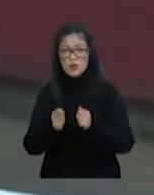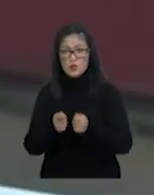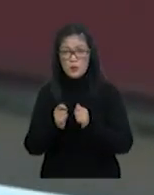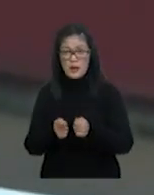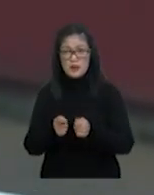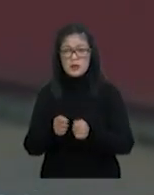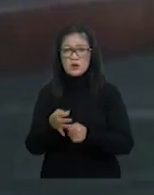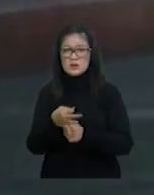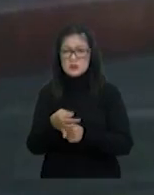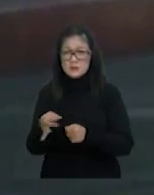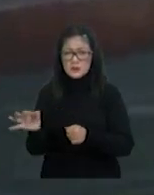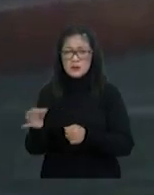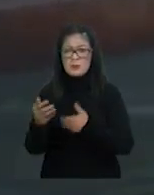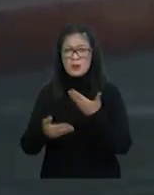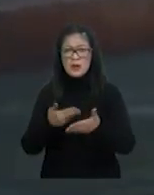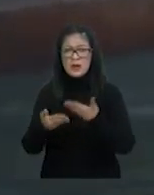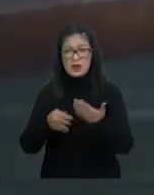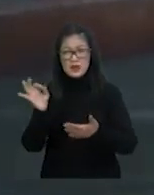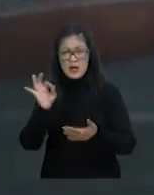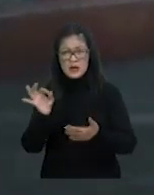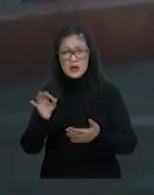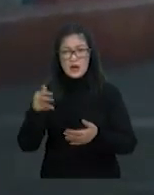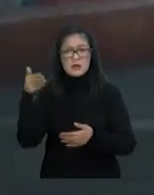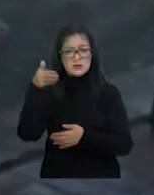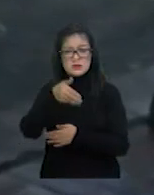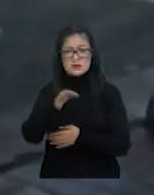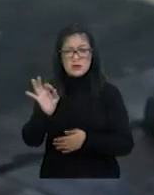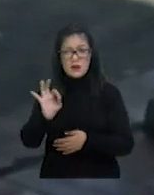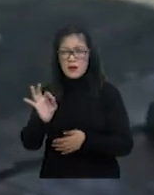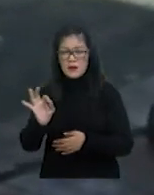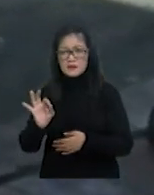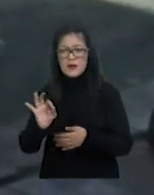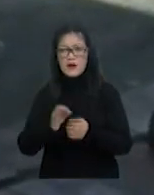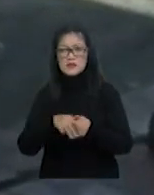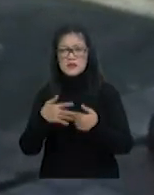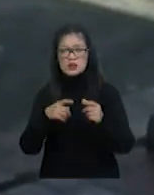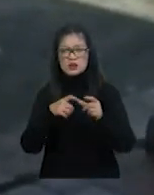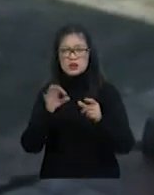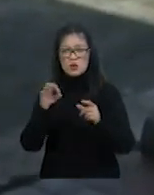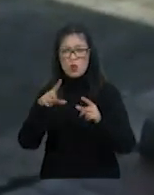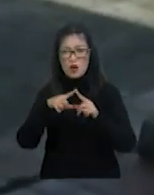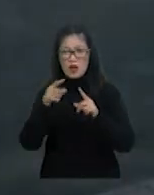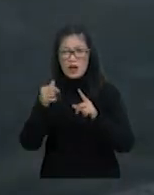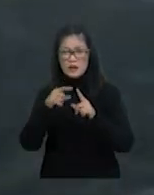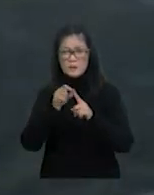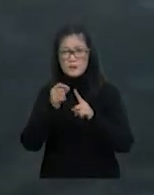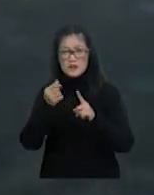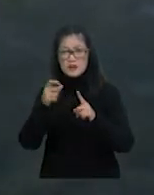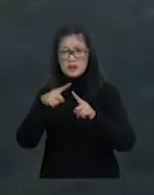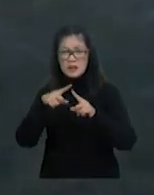ada pelayanan maupun pengisian bahan bakar minyak, bahkan mesin BBM jenis solar serta Pertalite dimatikan.